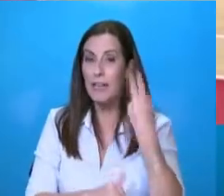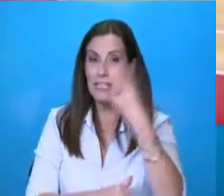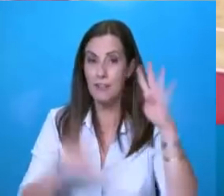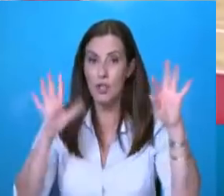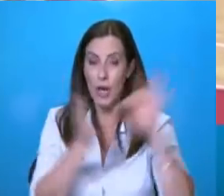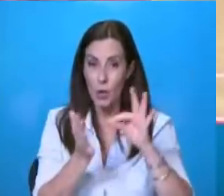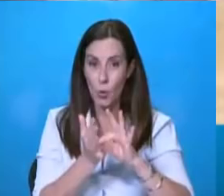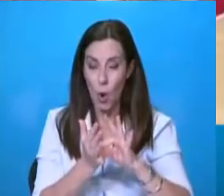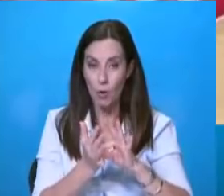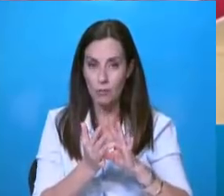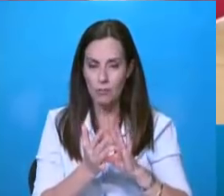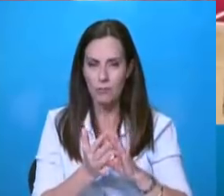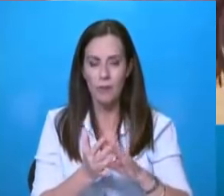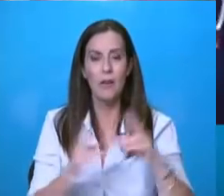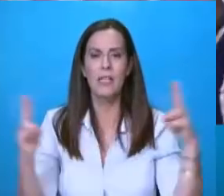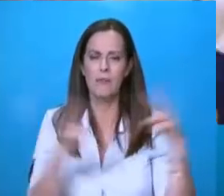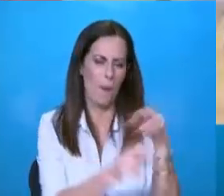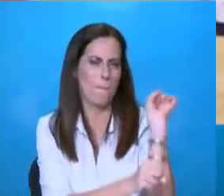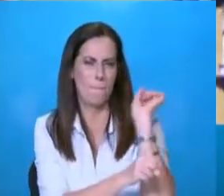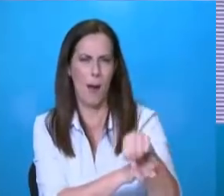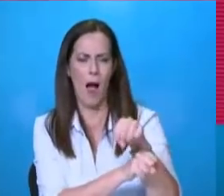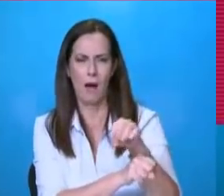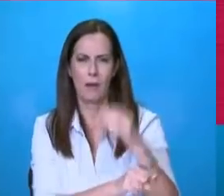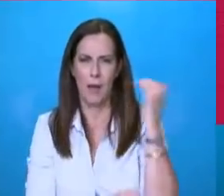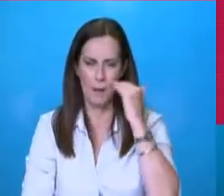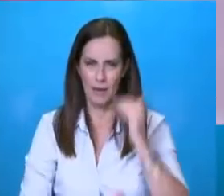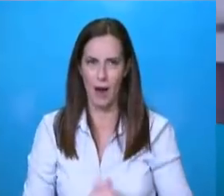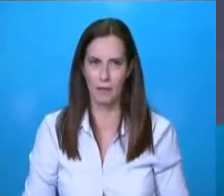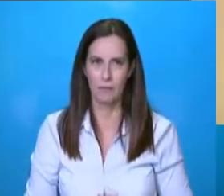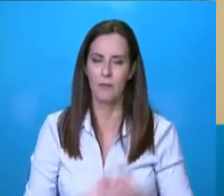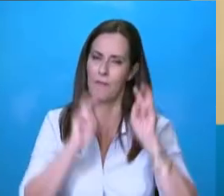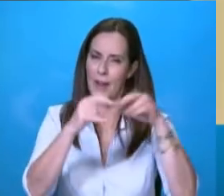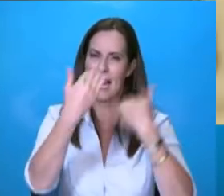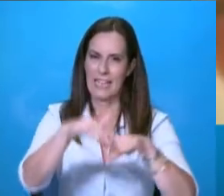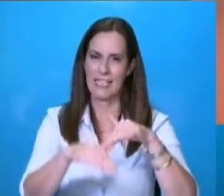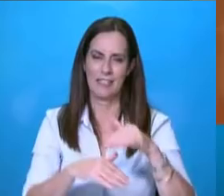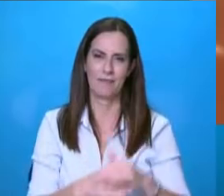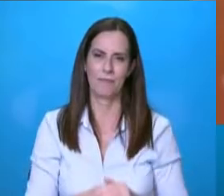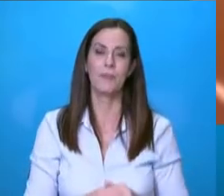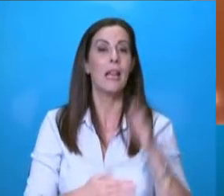ב-29 נקודות, ניצחה צרפת 89-79 והפילה לחצי הגמר.